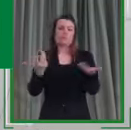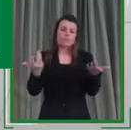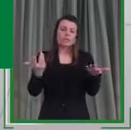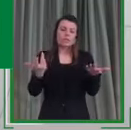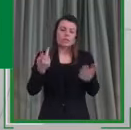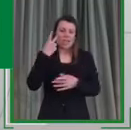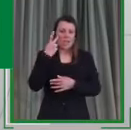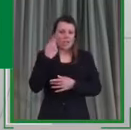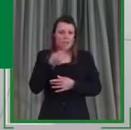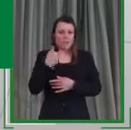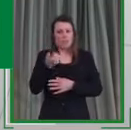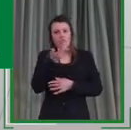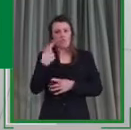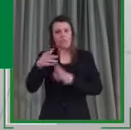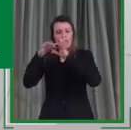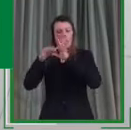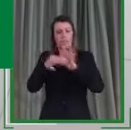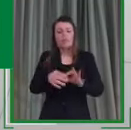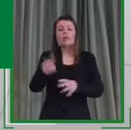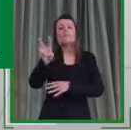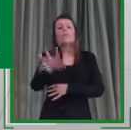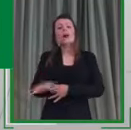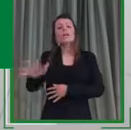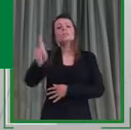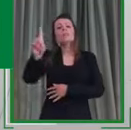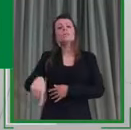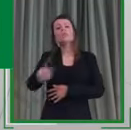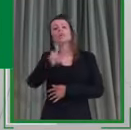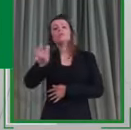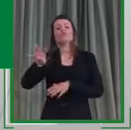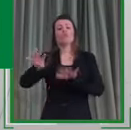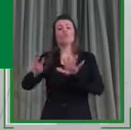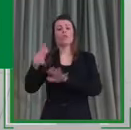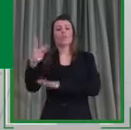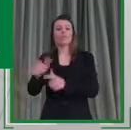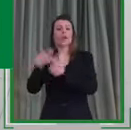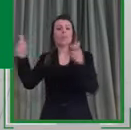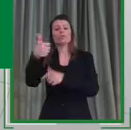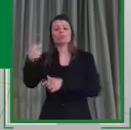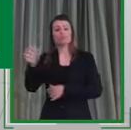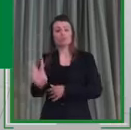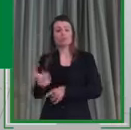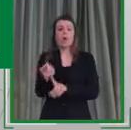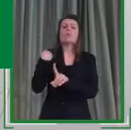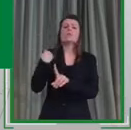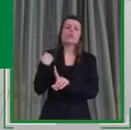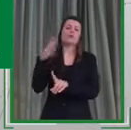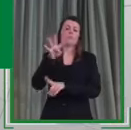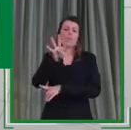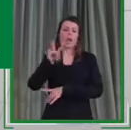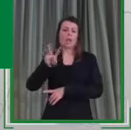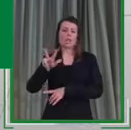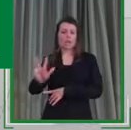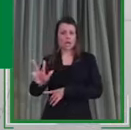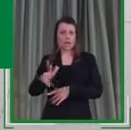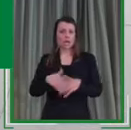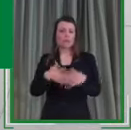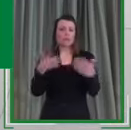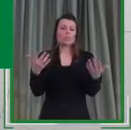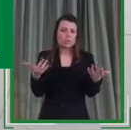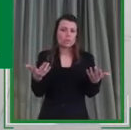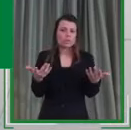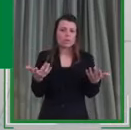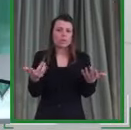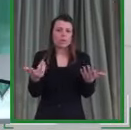costante varese 1293 p 102 ieri eravamo più 43 quindi ha dato sul sulle